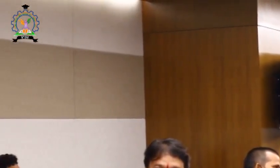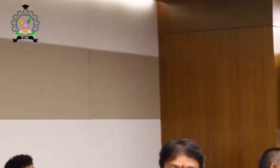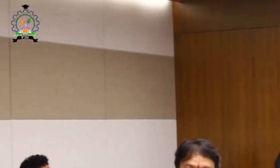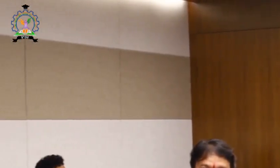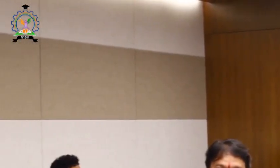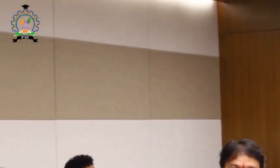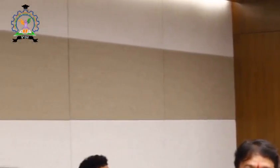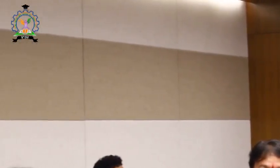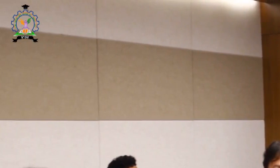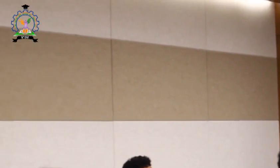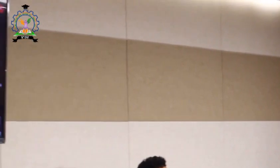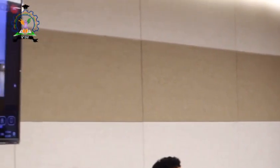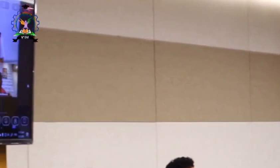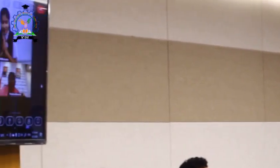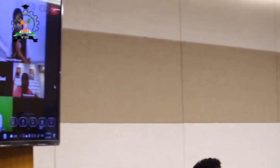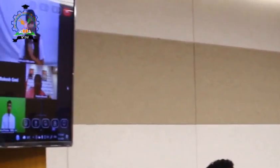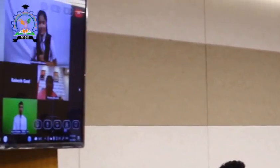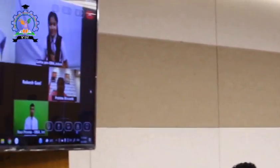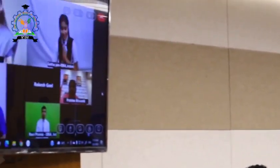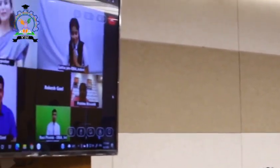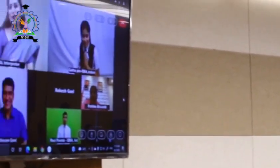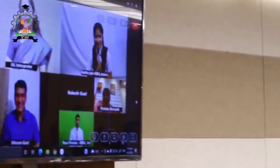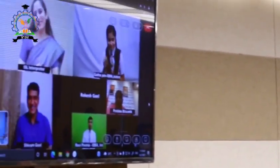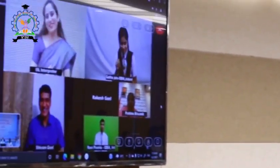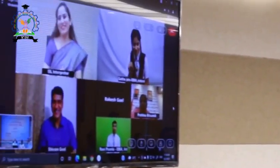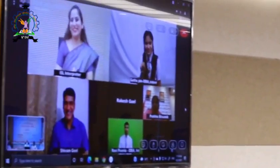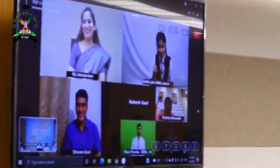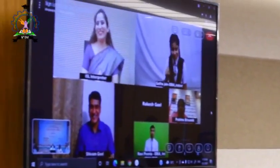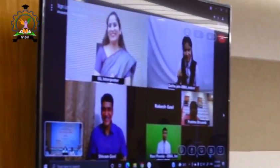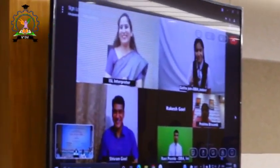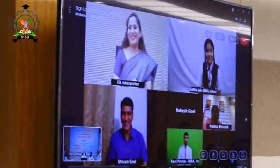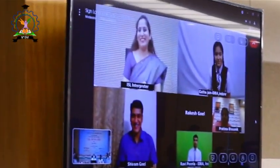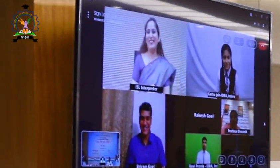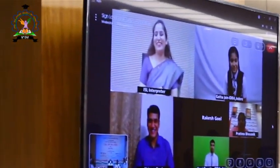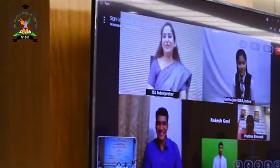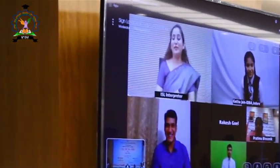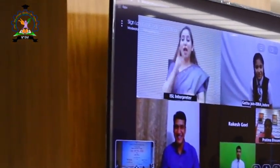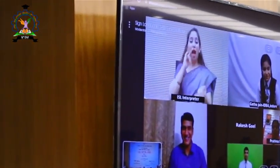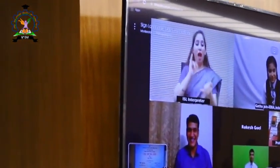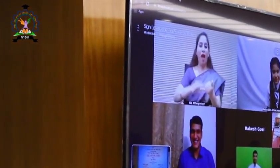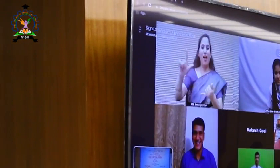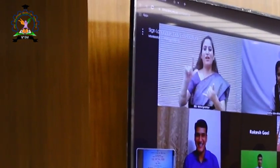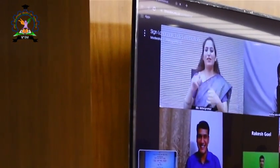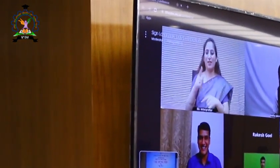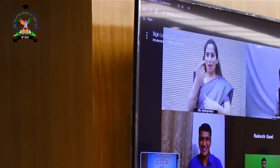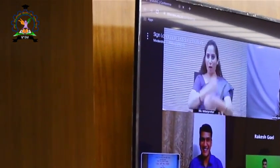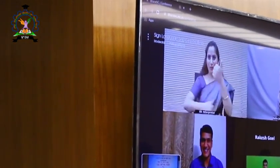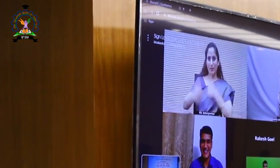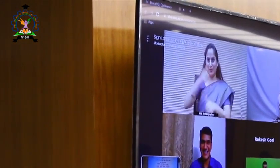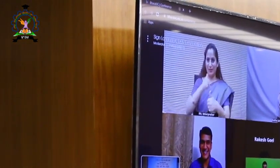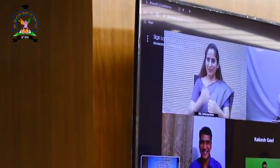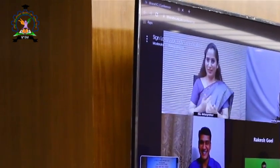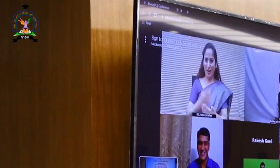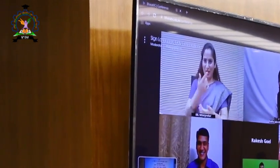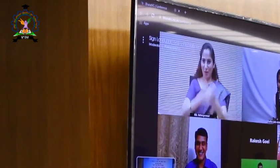ISL प्रतियोगिता में जय जिनेन्द्र सर। जय जिनेन्द्र। ISL प्रतियोगिता में आपने भाग लिया,